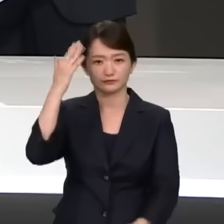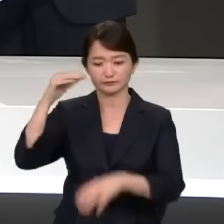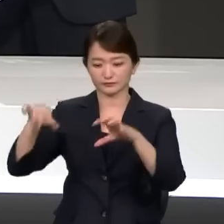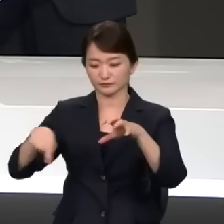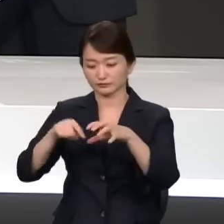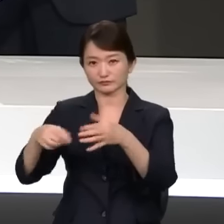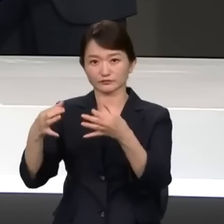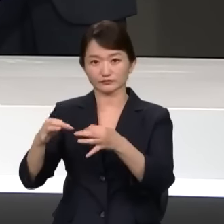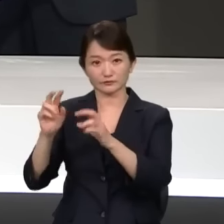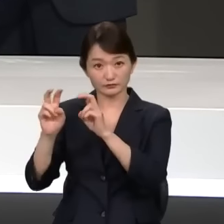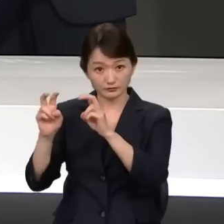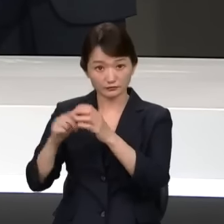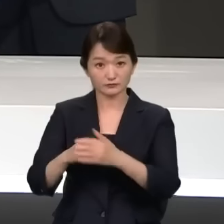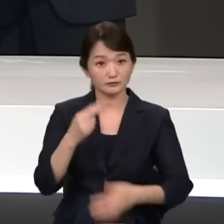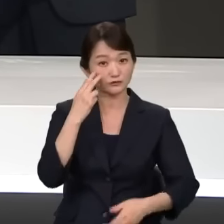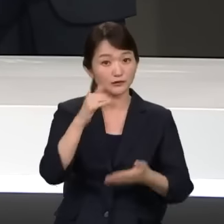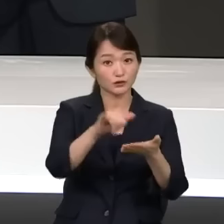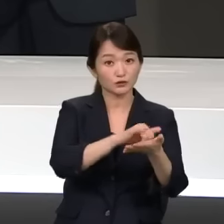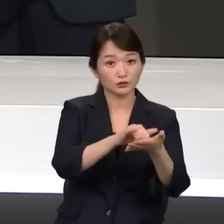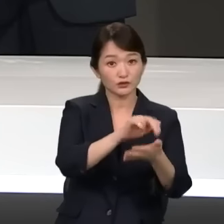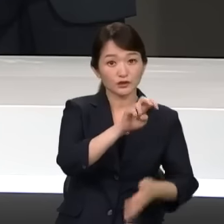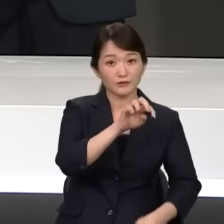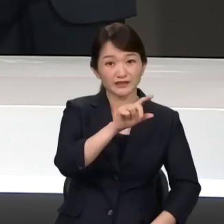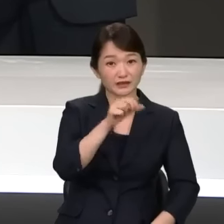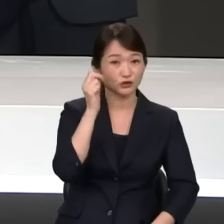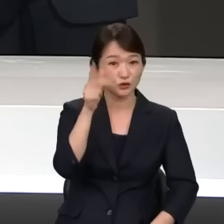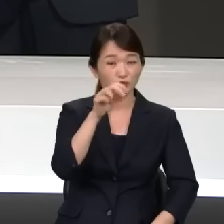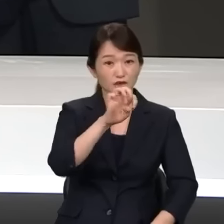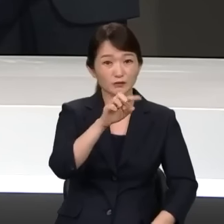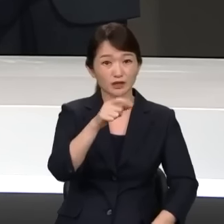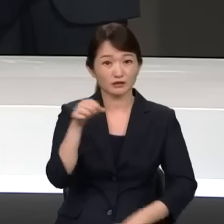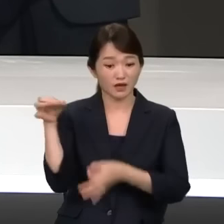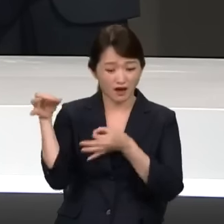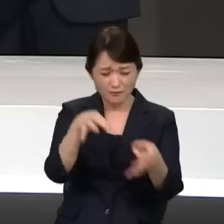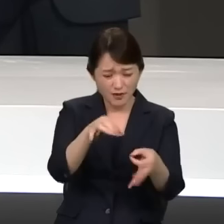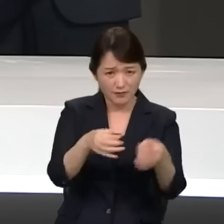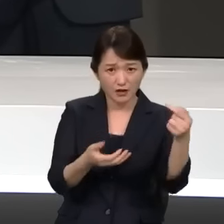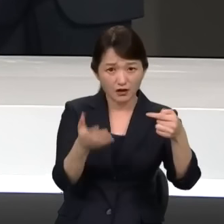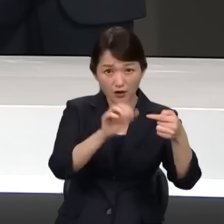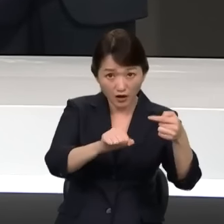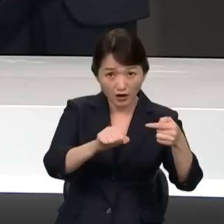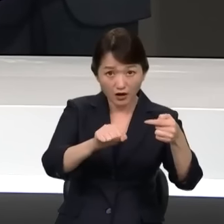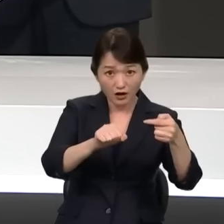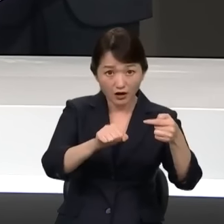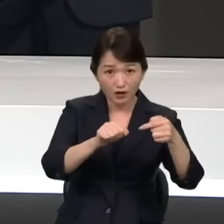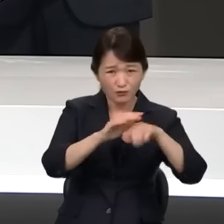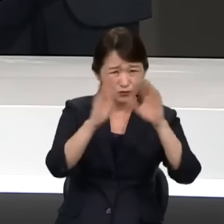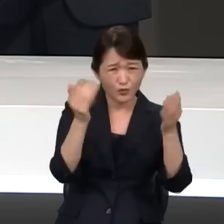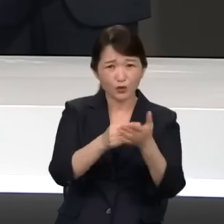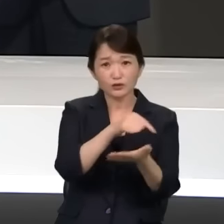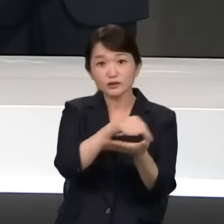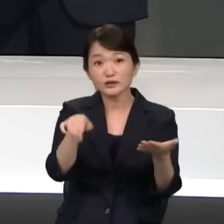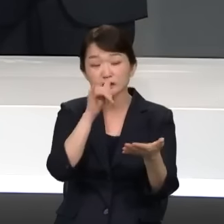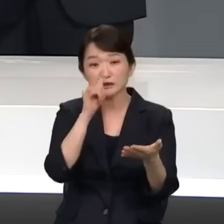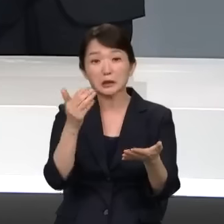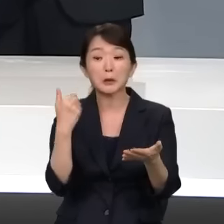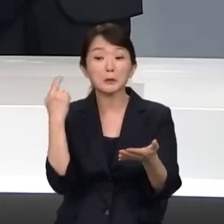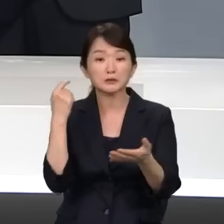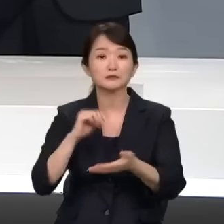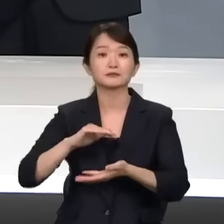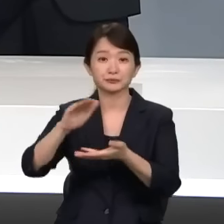국내 금융사들이 뉴욕 맨해튼의 호텔 펀드에 천억 원 가까이 투자했다가 전액 손실이 났다는 소식 앞서